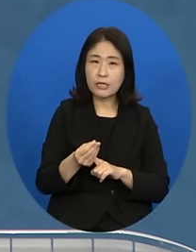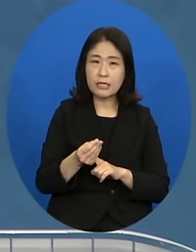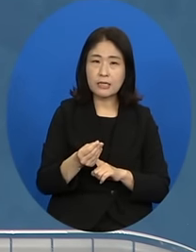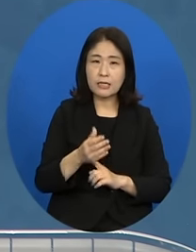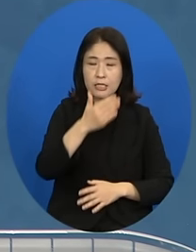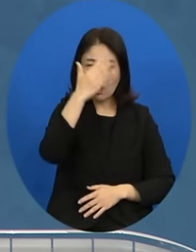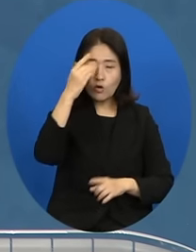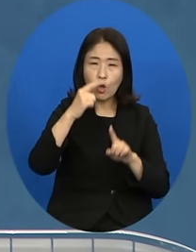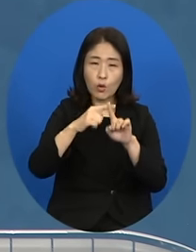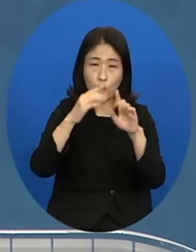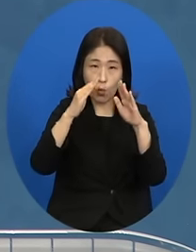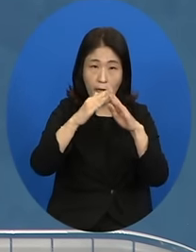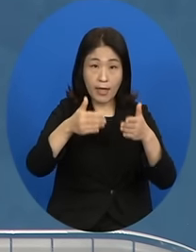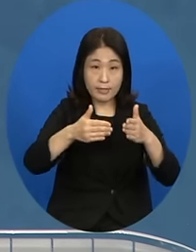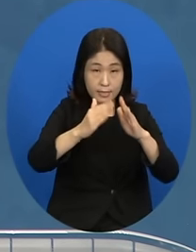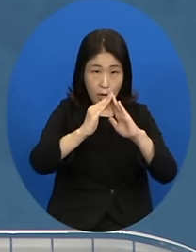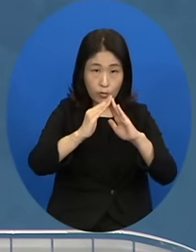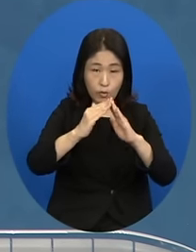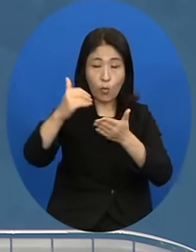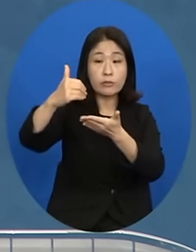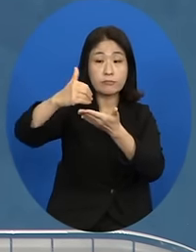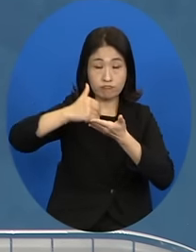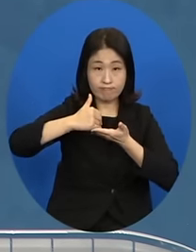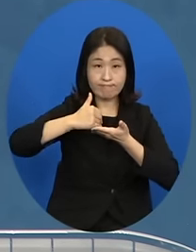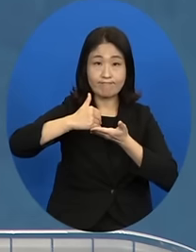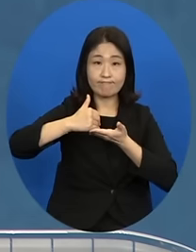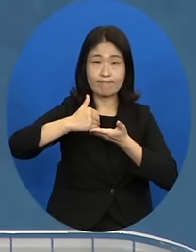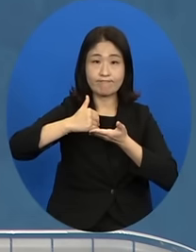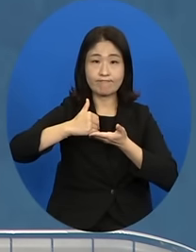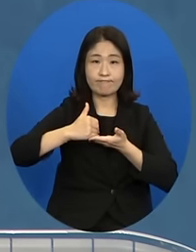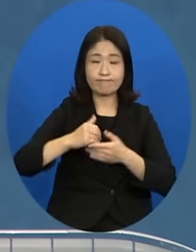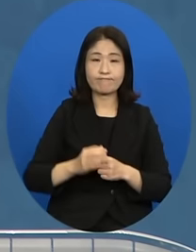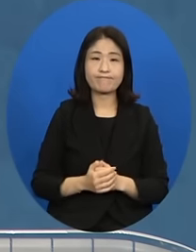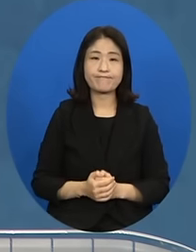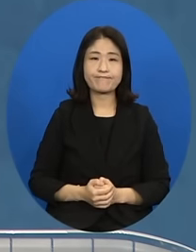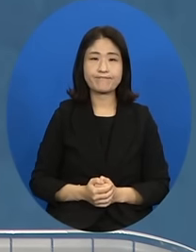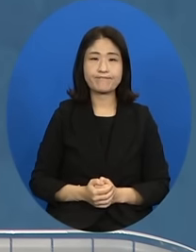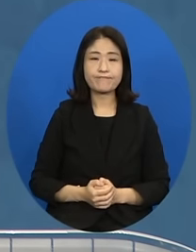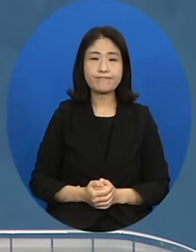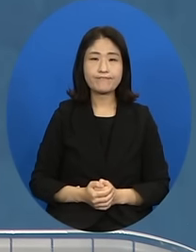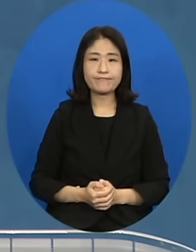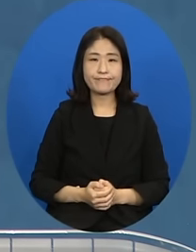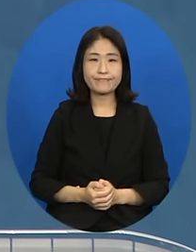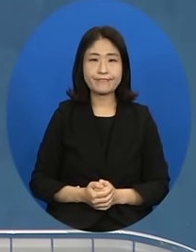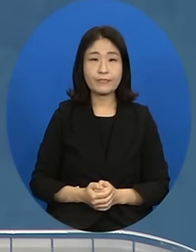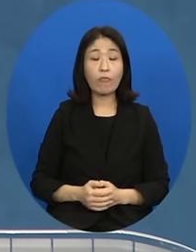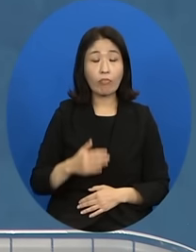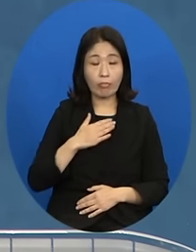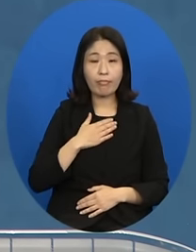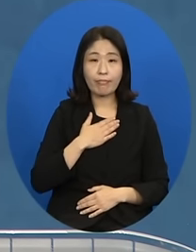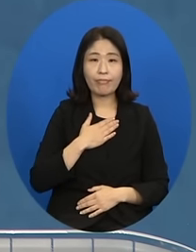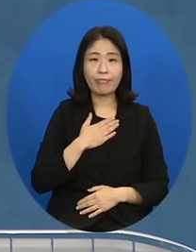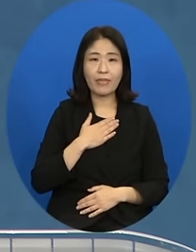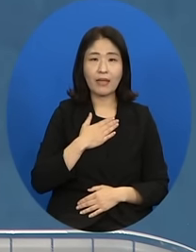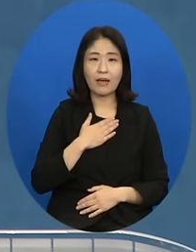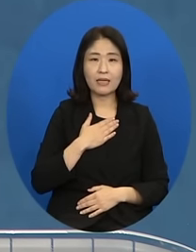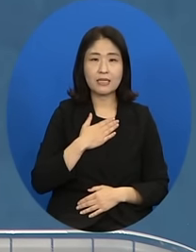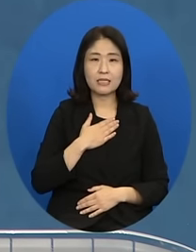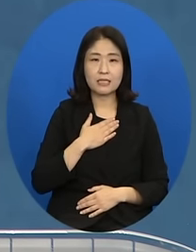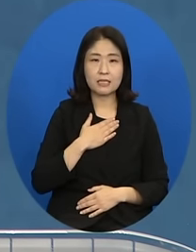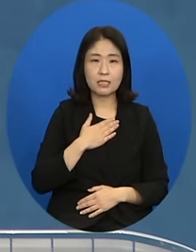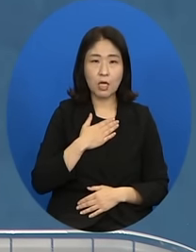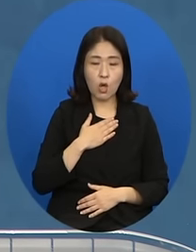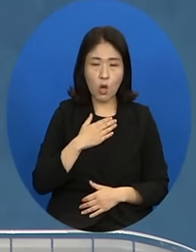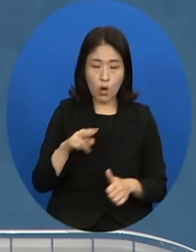신학생들을 섬기는 교회를 세우면 좋겠다는 결정을 해주셨고 이에 저는 선한목자교회